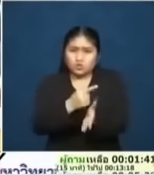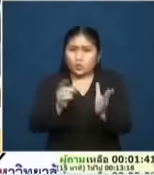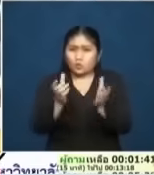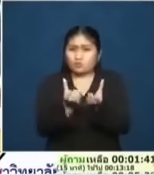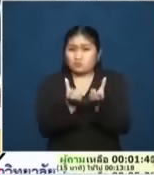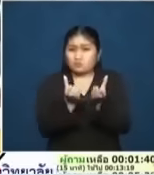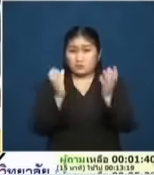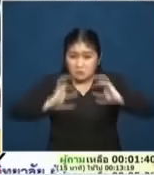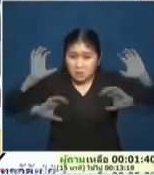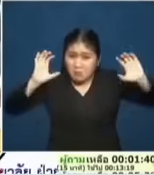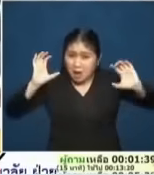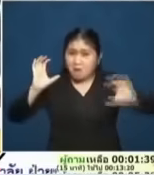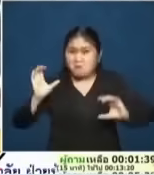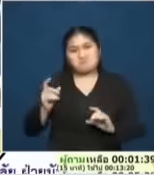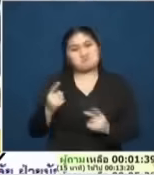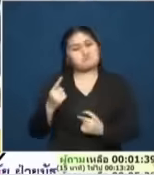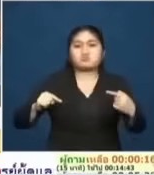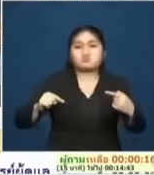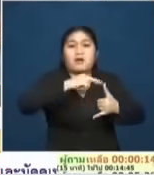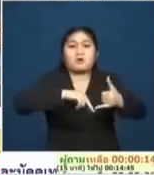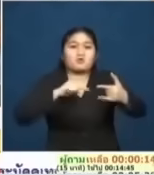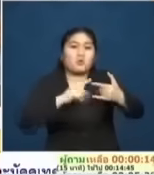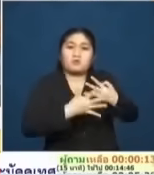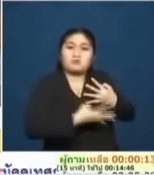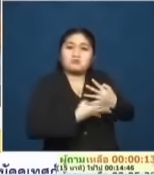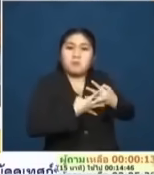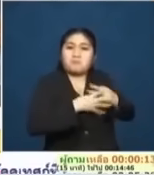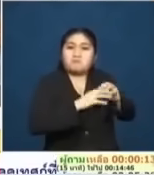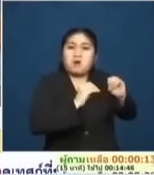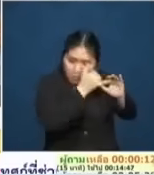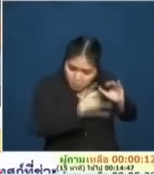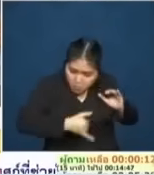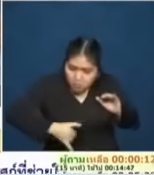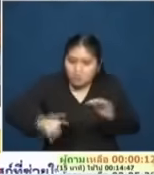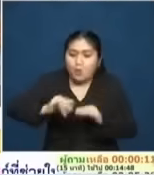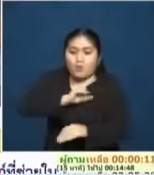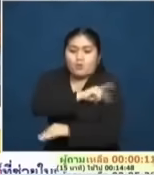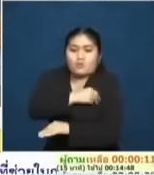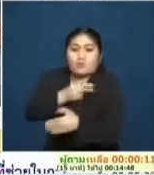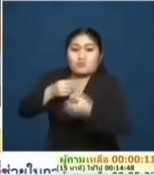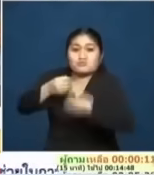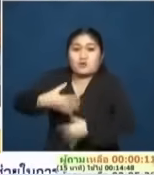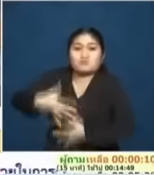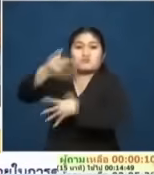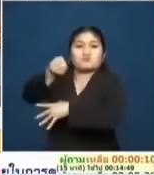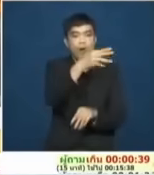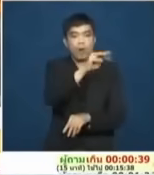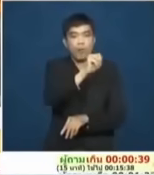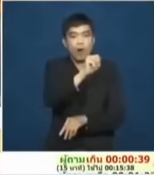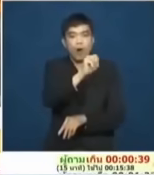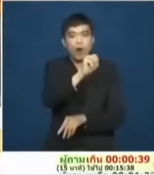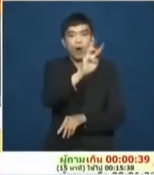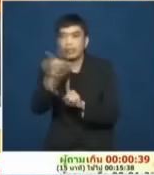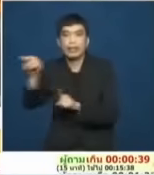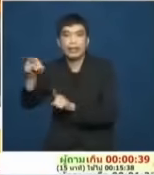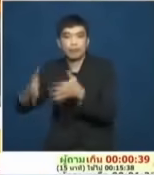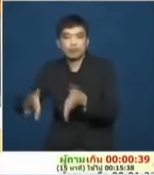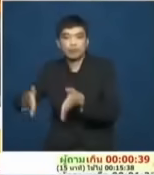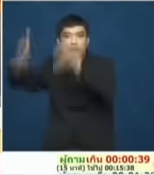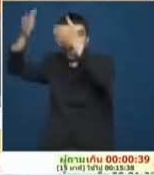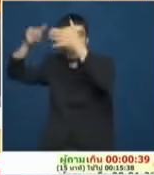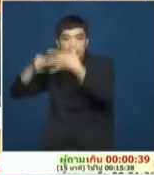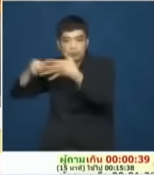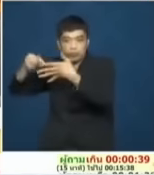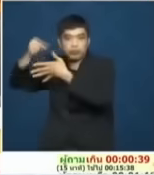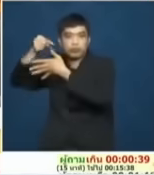คดี112เอาไปพูดในสภาเพื่ออะไรอ ัน นี้ความเห็นผมนะทีเนี้ยก็เพื่อที่จะได้แสดงบทบาทว่าไม่ได้ทิ้งกัน